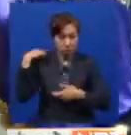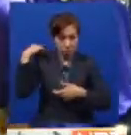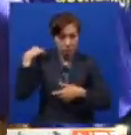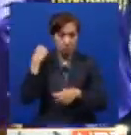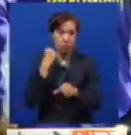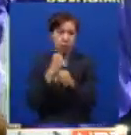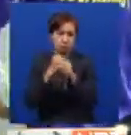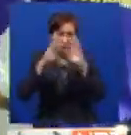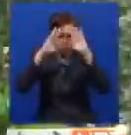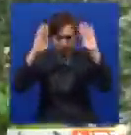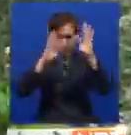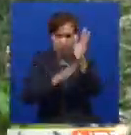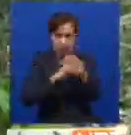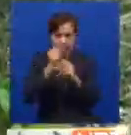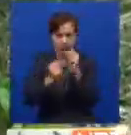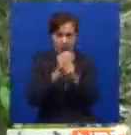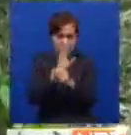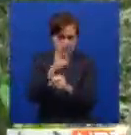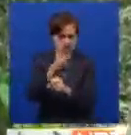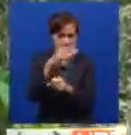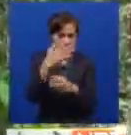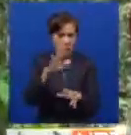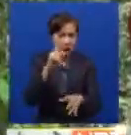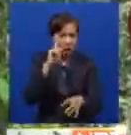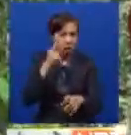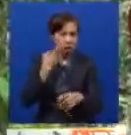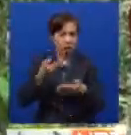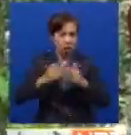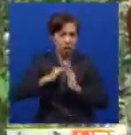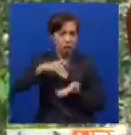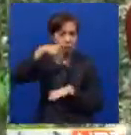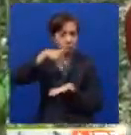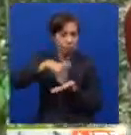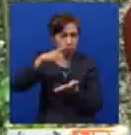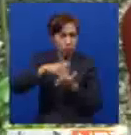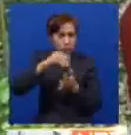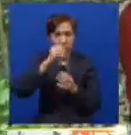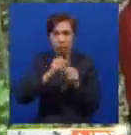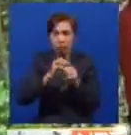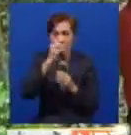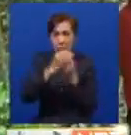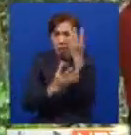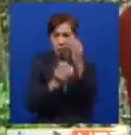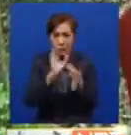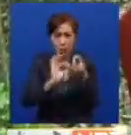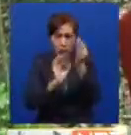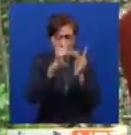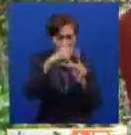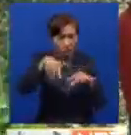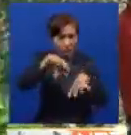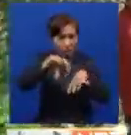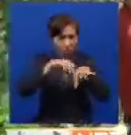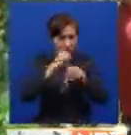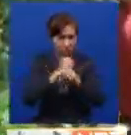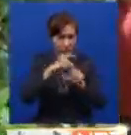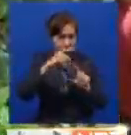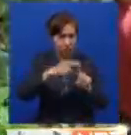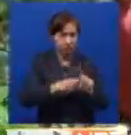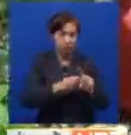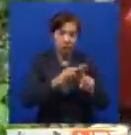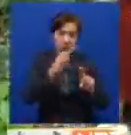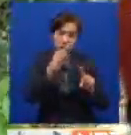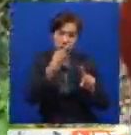ปีแล้วรวมถึงมีการตั้งสถานีควบคุมไฟป่าของหมู่บ้านพีเหนือในระยะเวลาดำเนินงานระหว่างวันที่1กุมภา